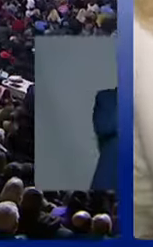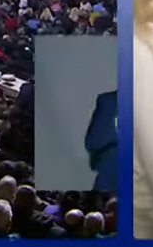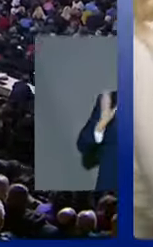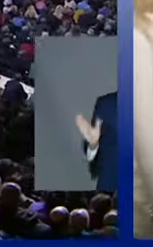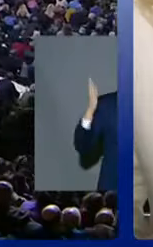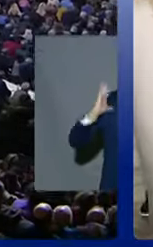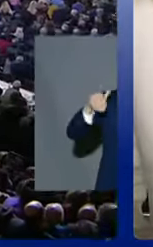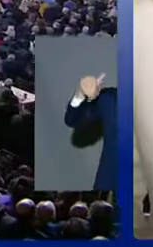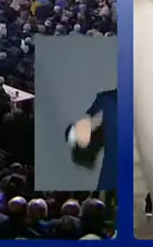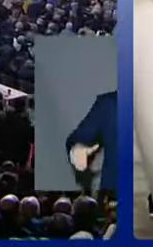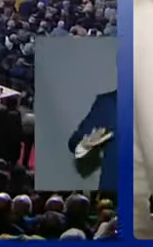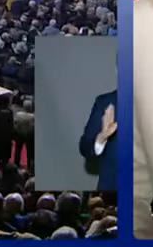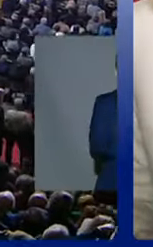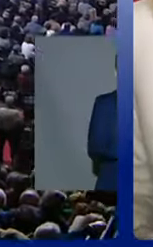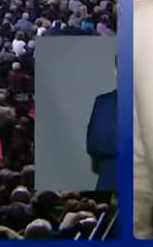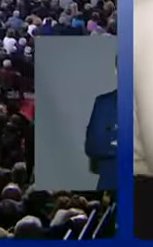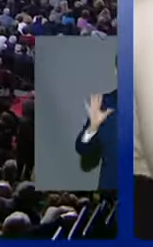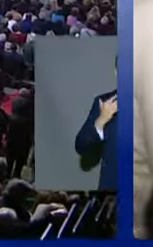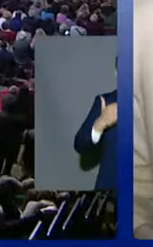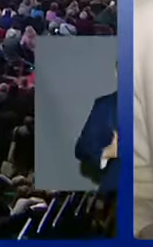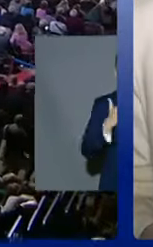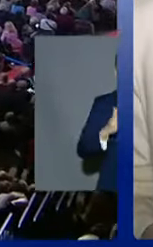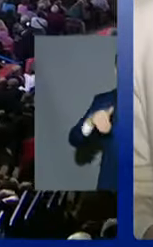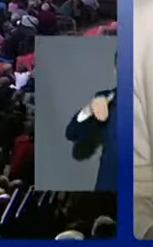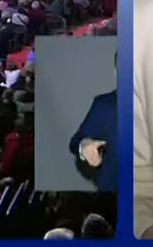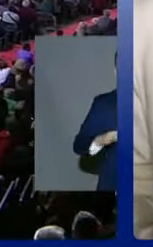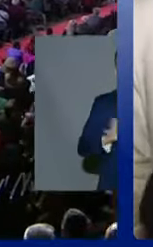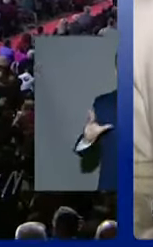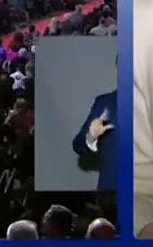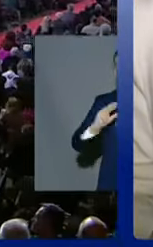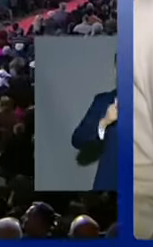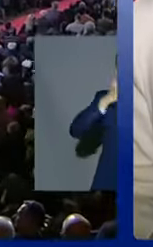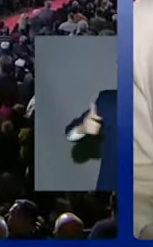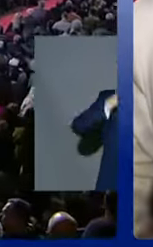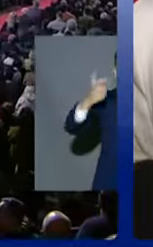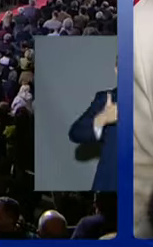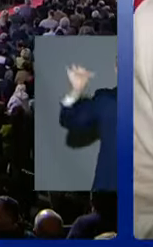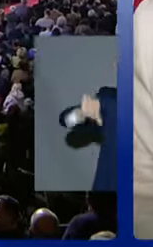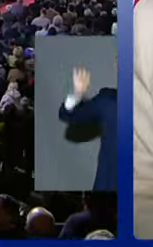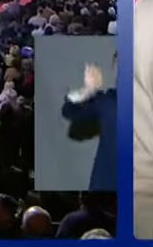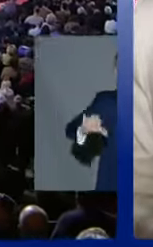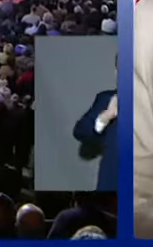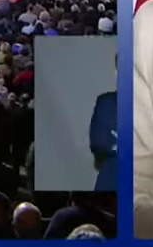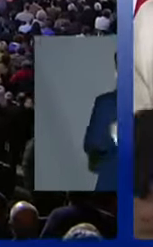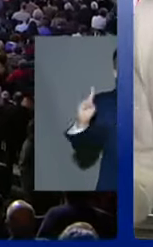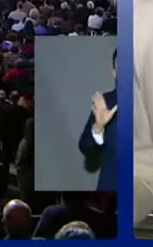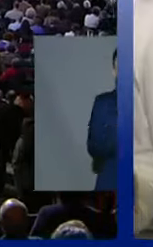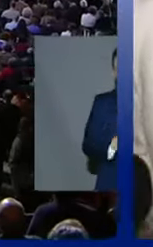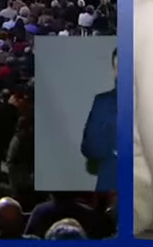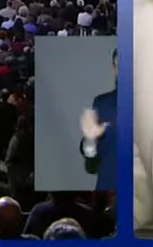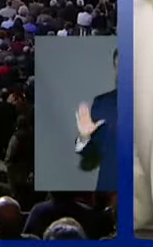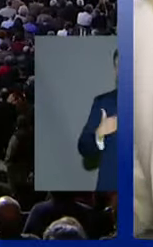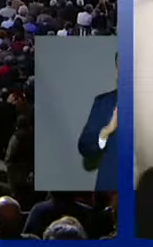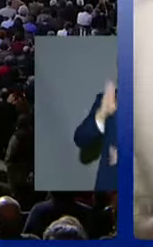του, στο βρείτε μου αντίπαλο και πάμε. Αν το αποσύρεις, δεν έχει νόημα αυτό. Ακολούθησε ο Στέφανος Κασελάκης να λέει ότι εδώ δεν